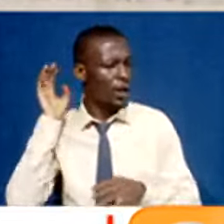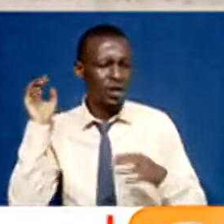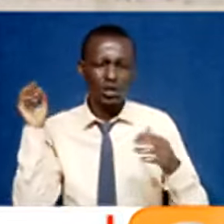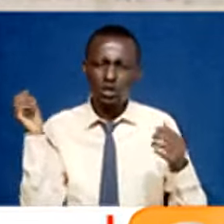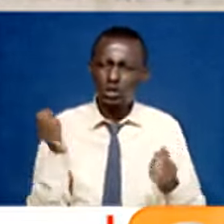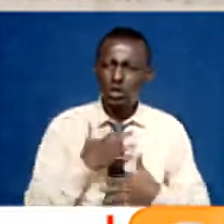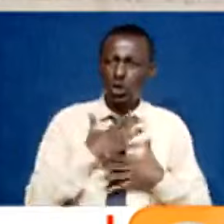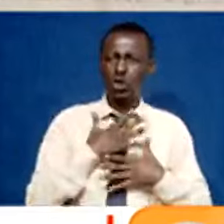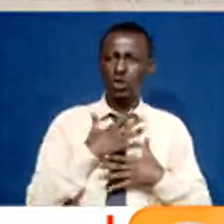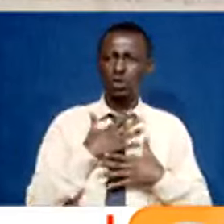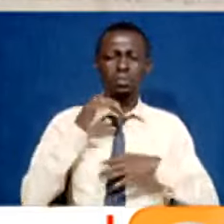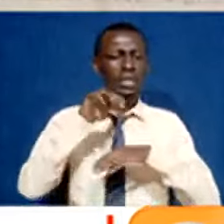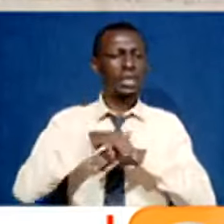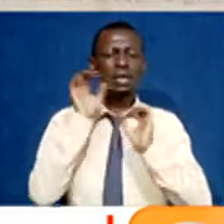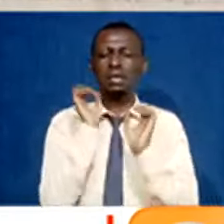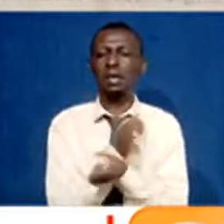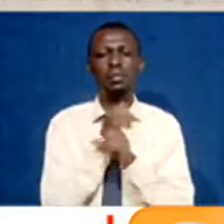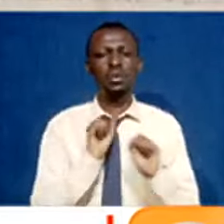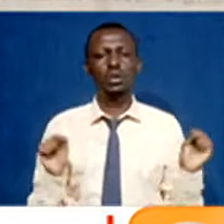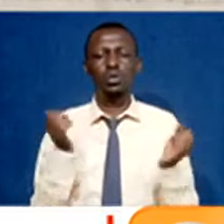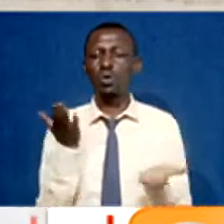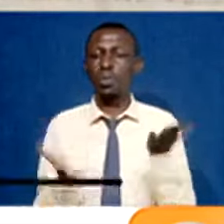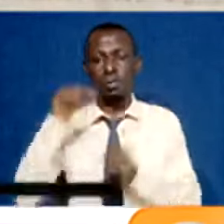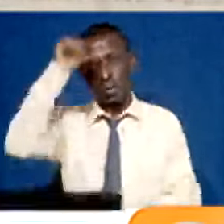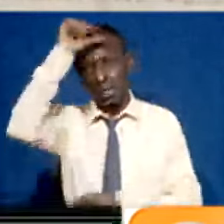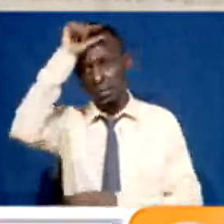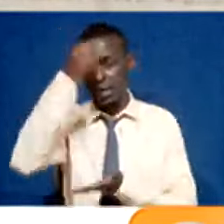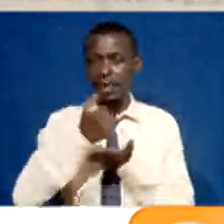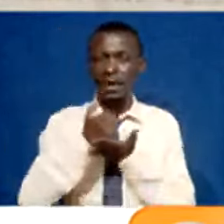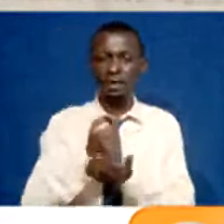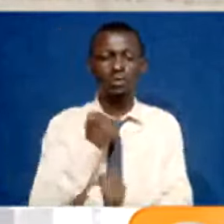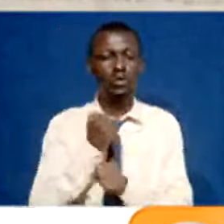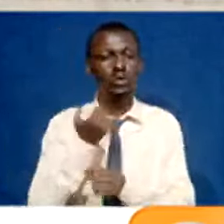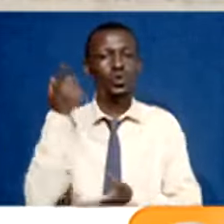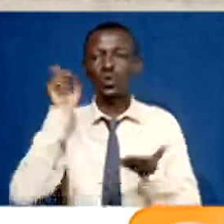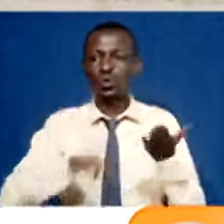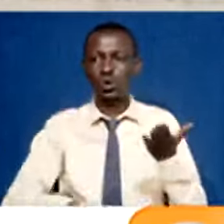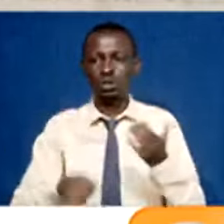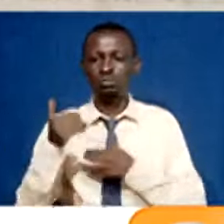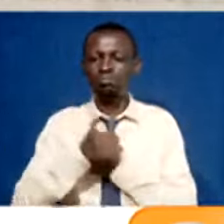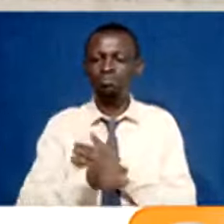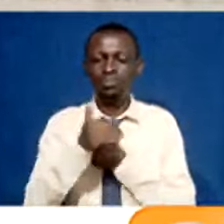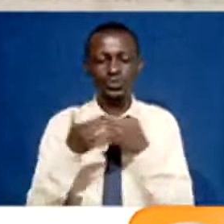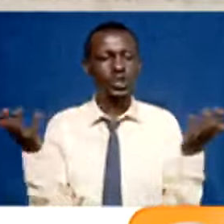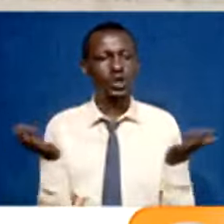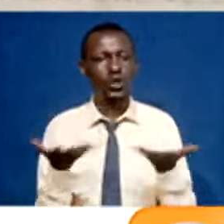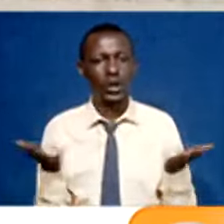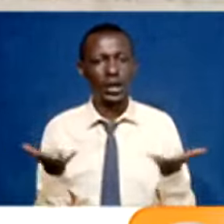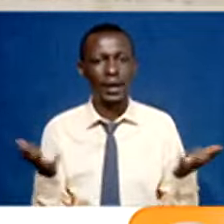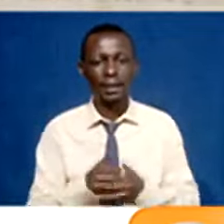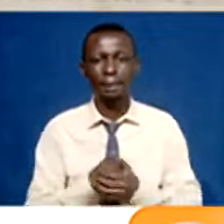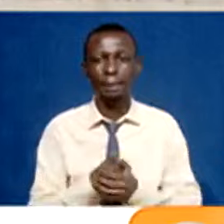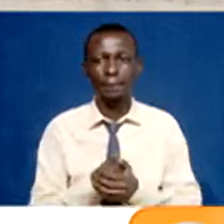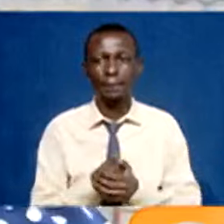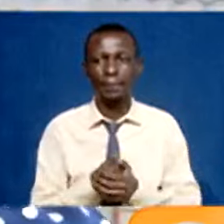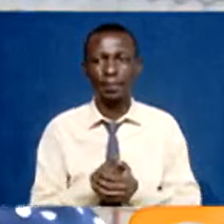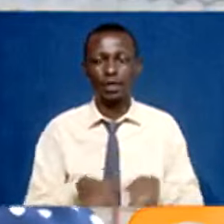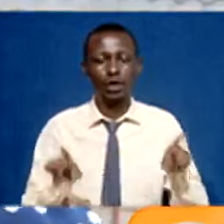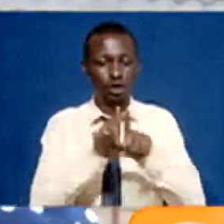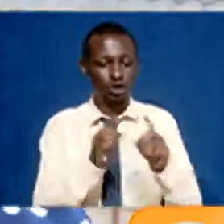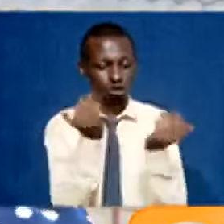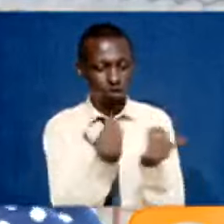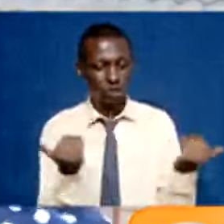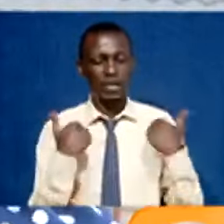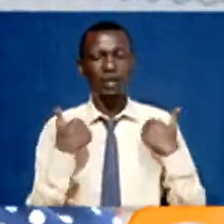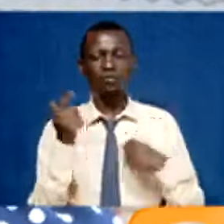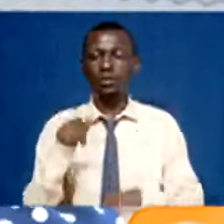siwezi pata. Anilesi serikali tusaidie kwa sababu tutafanya nini na tutaenda nitaenda wapi na hawa watoto. Maombi